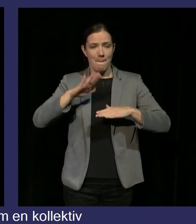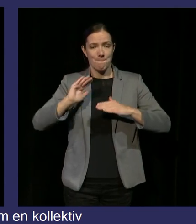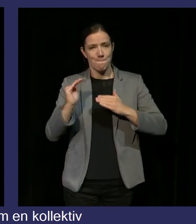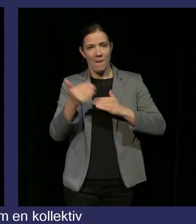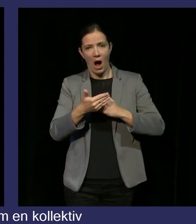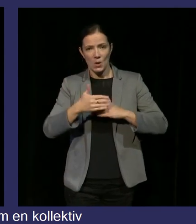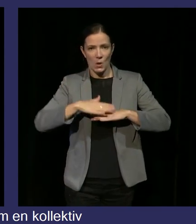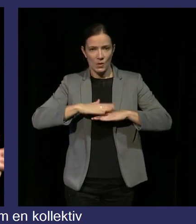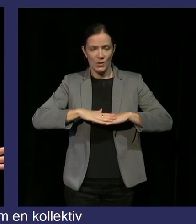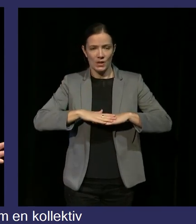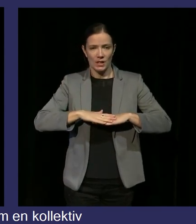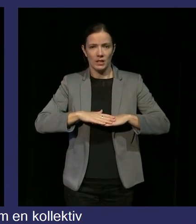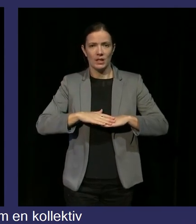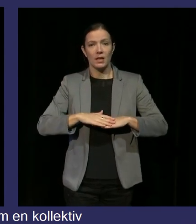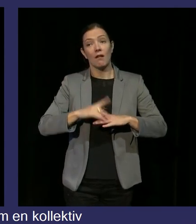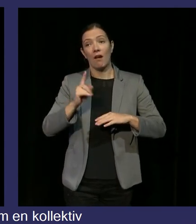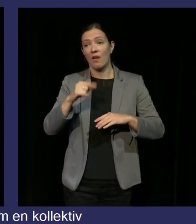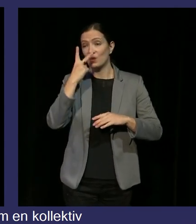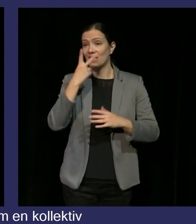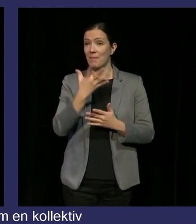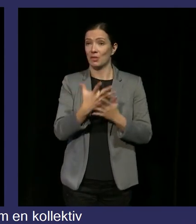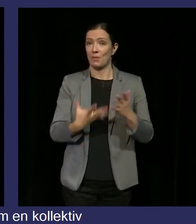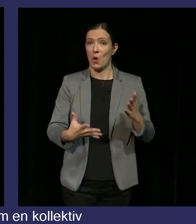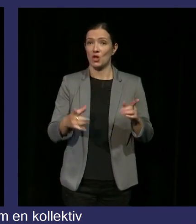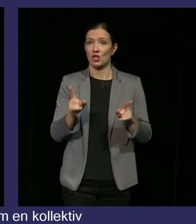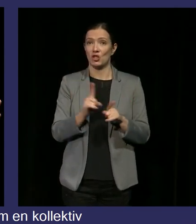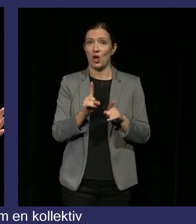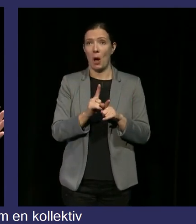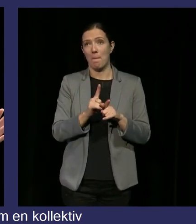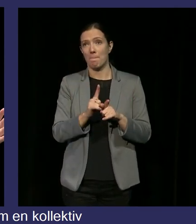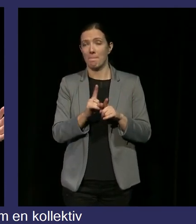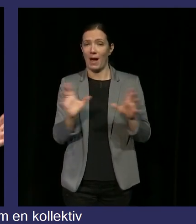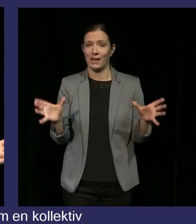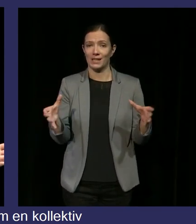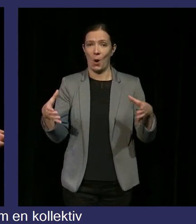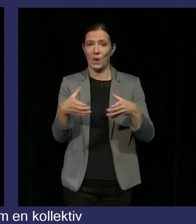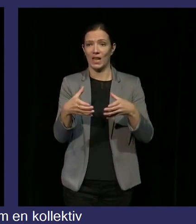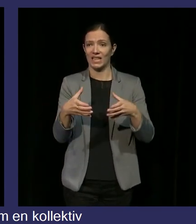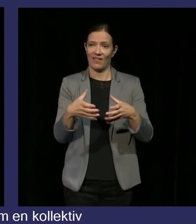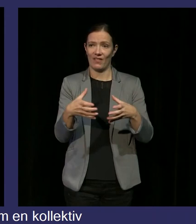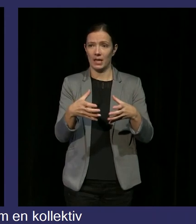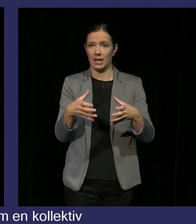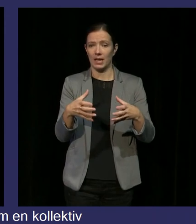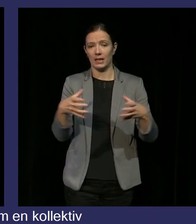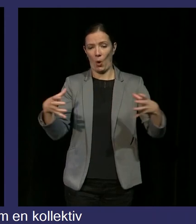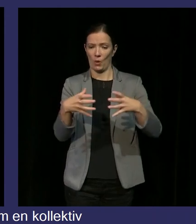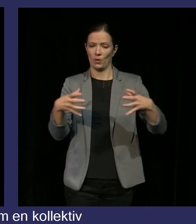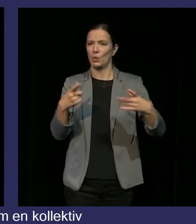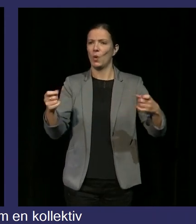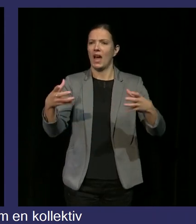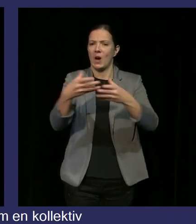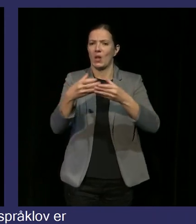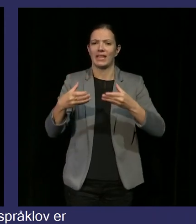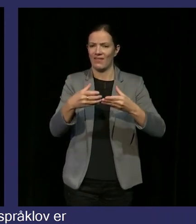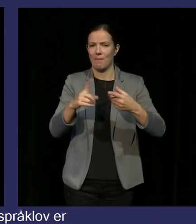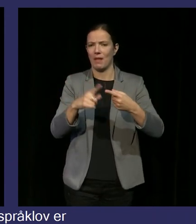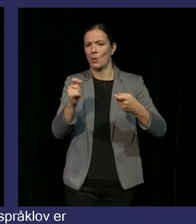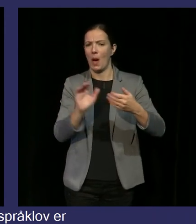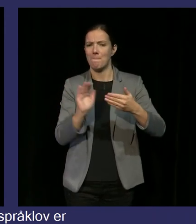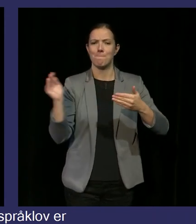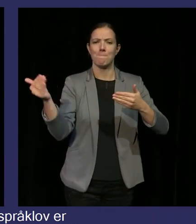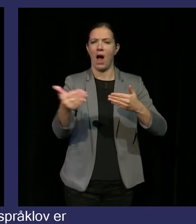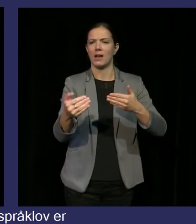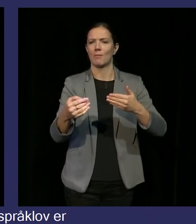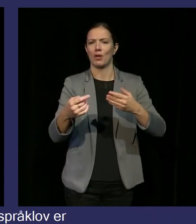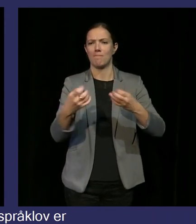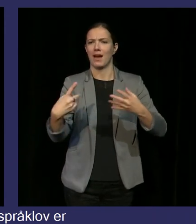Og, altså, vi kan jo se på språk som en kollektiv storlek, sant? Men bak den storleken så er det mange